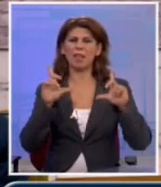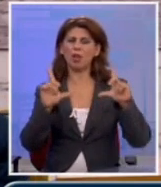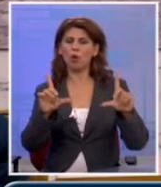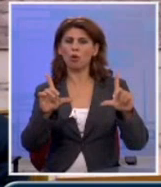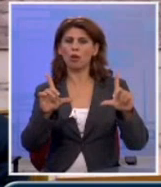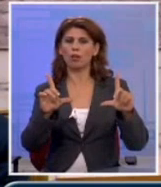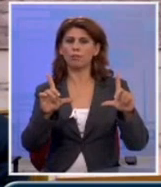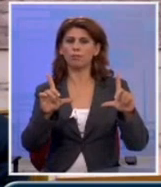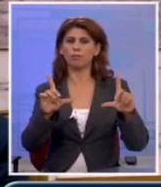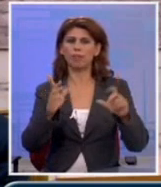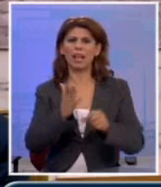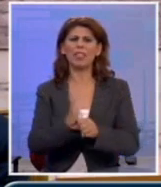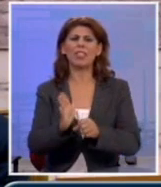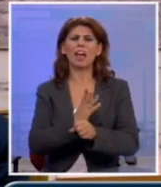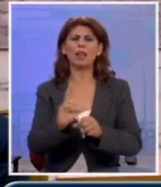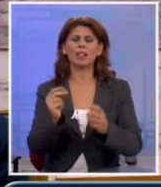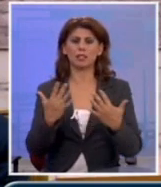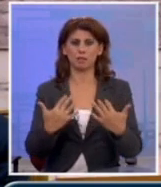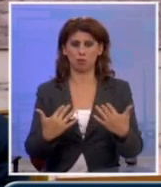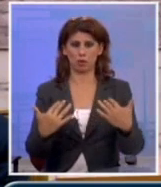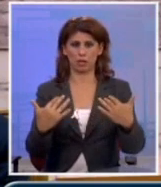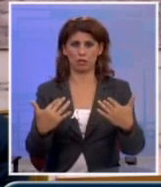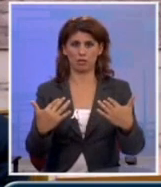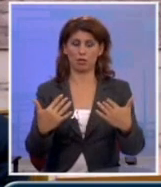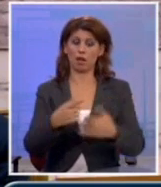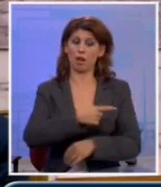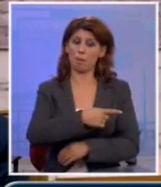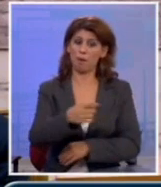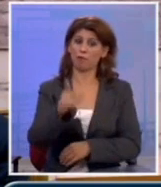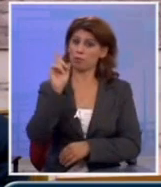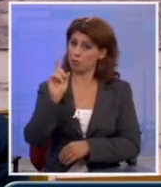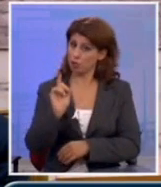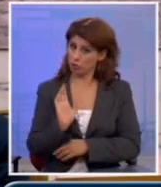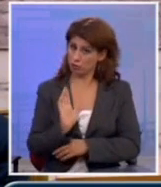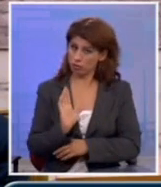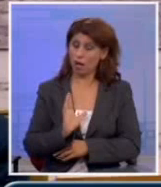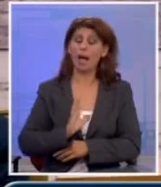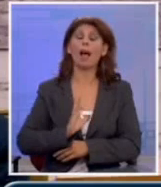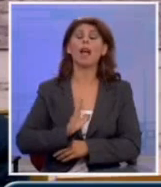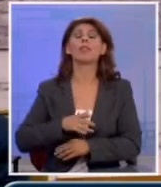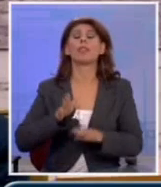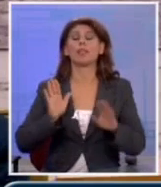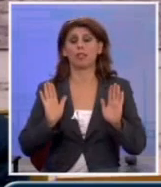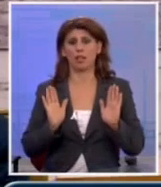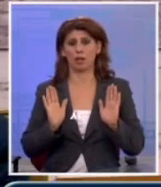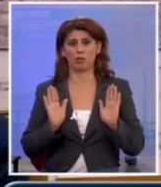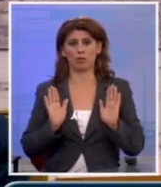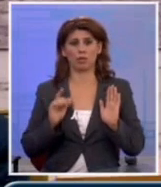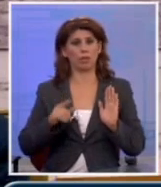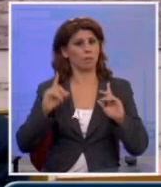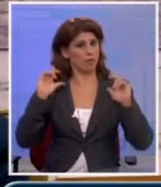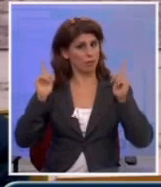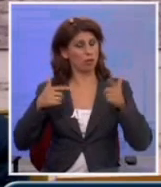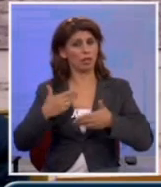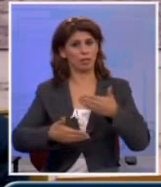εικόνα διάλυσης του κοινοβουλίου από εκείνους που ίσως δεν θα ήθελαν και μια